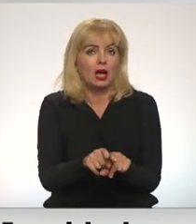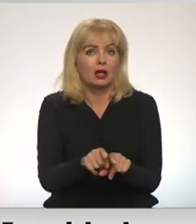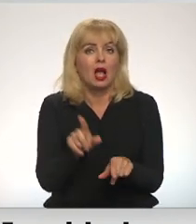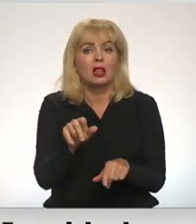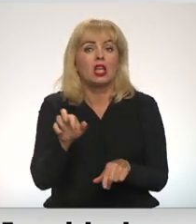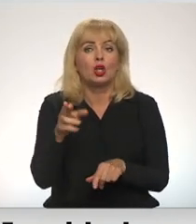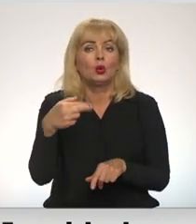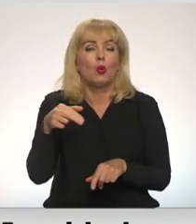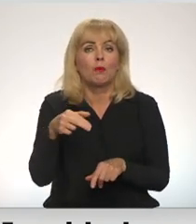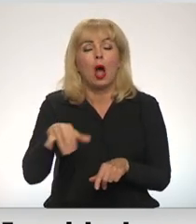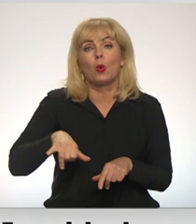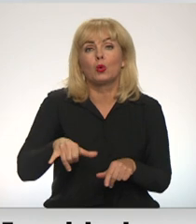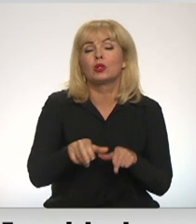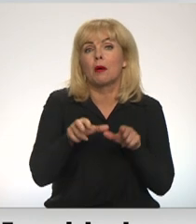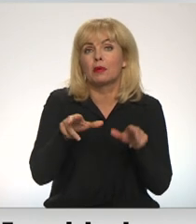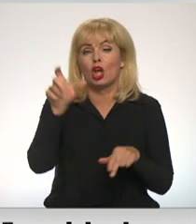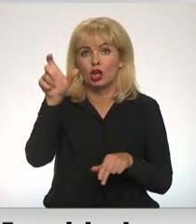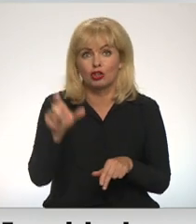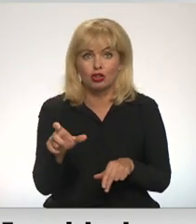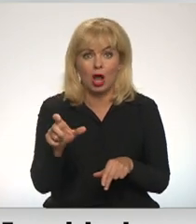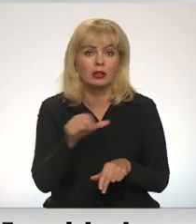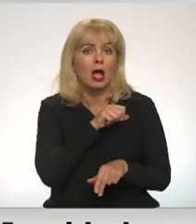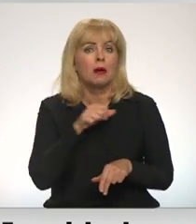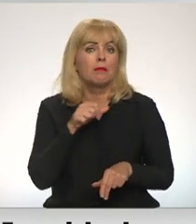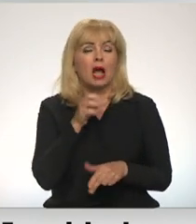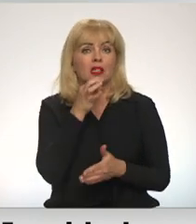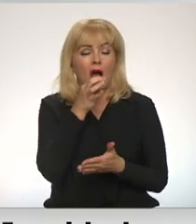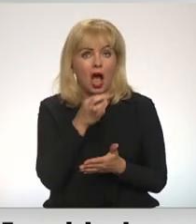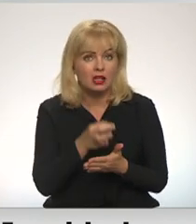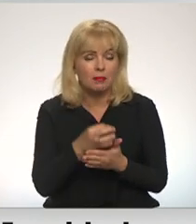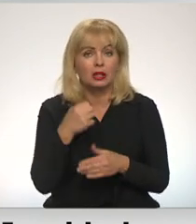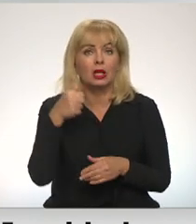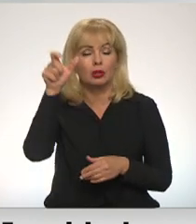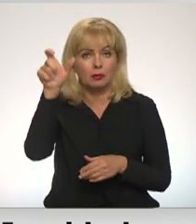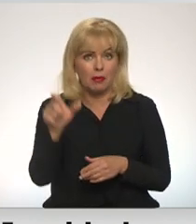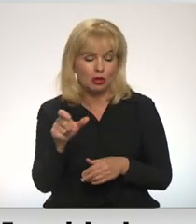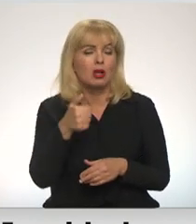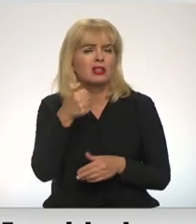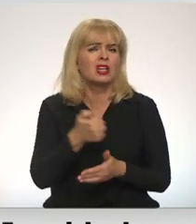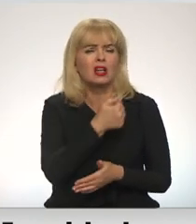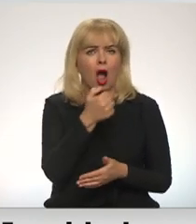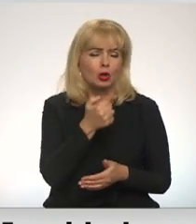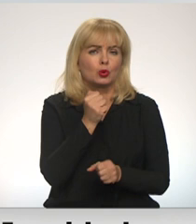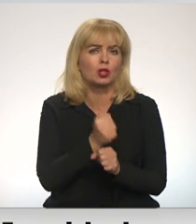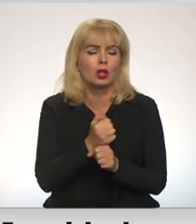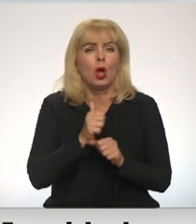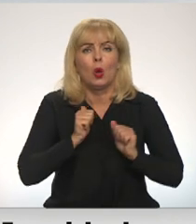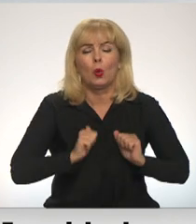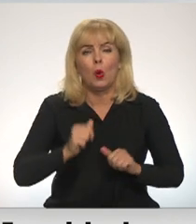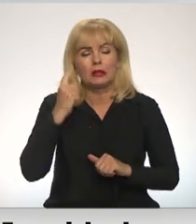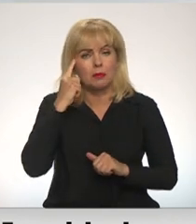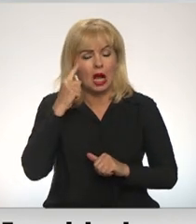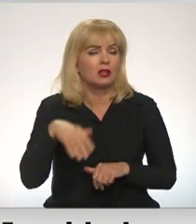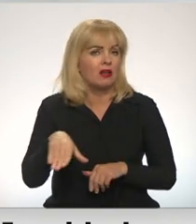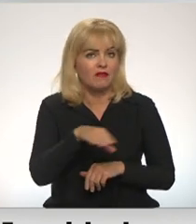kungs, priekšsēdētājs, viņš ļoti atbildīga persona, cik viņš ir strādājis visus gadus, ļoti godprātīgs visās lietās.